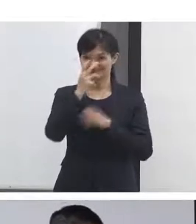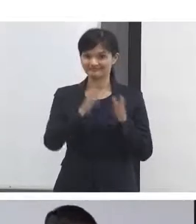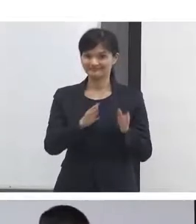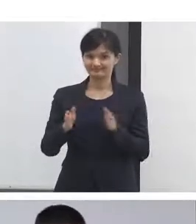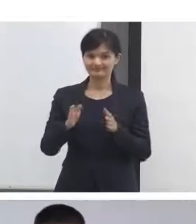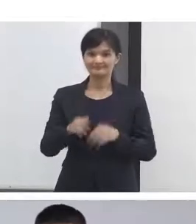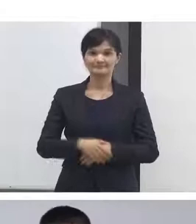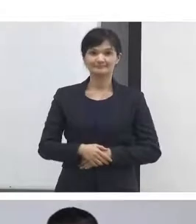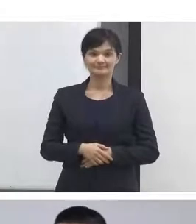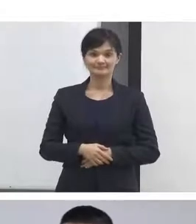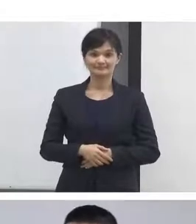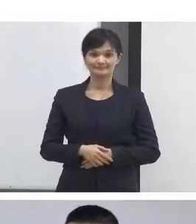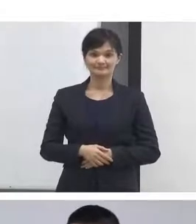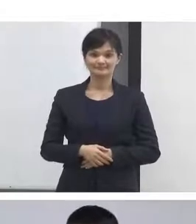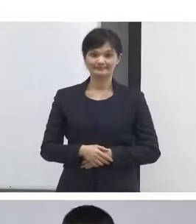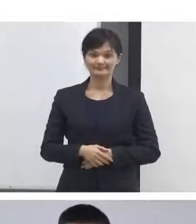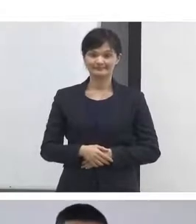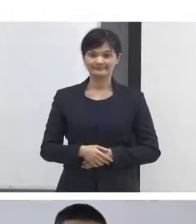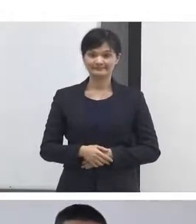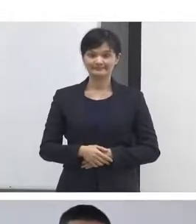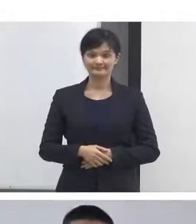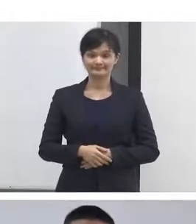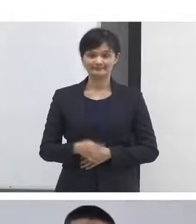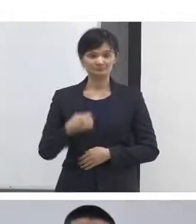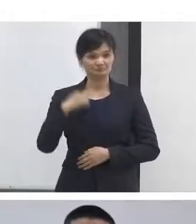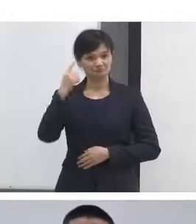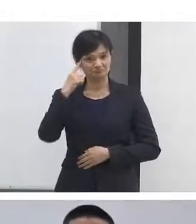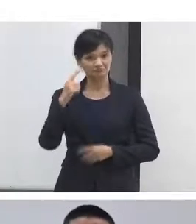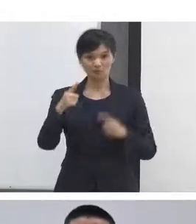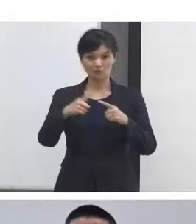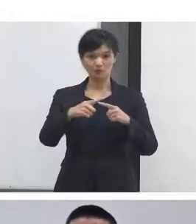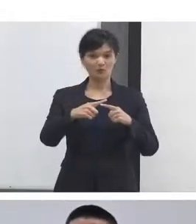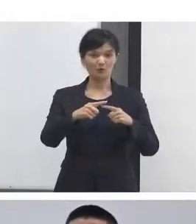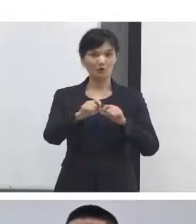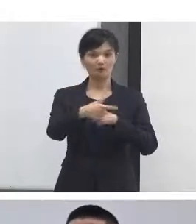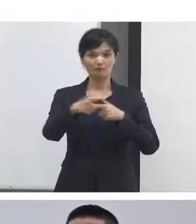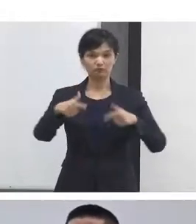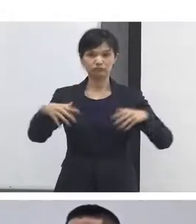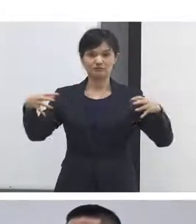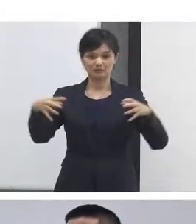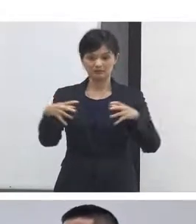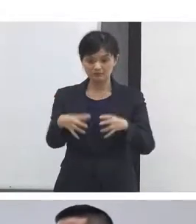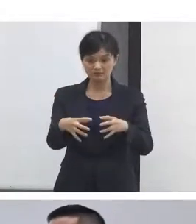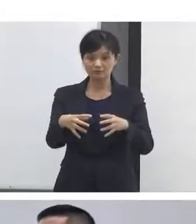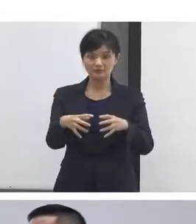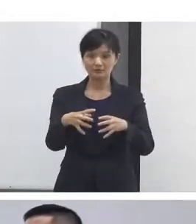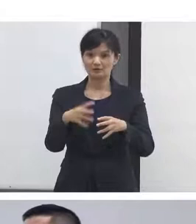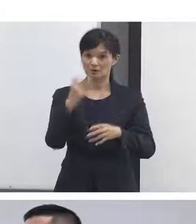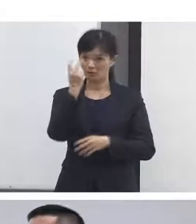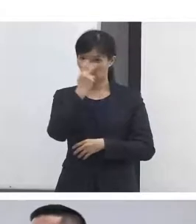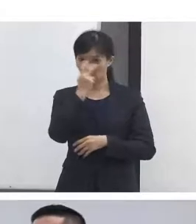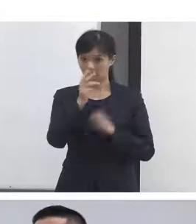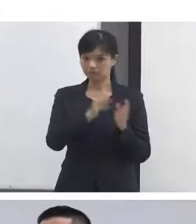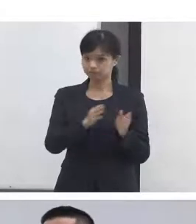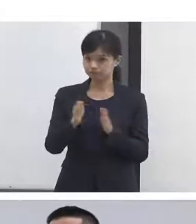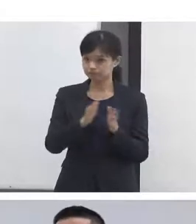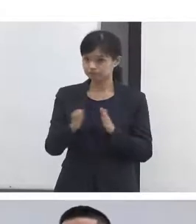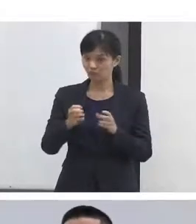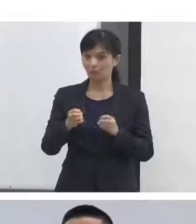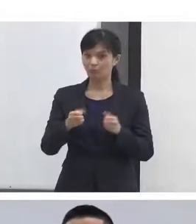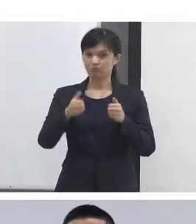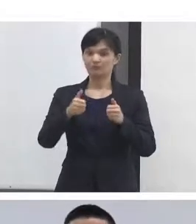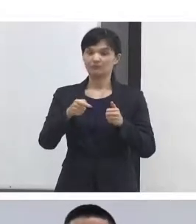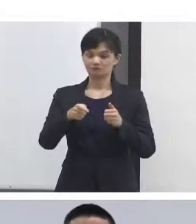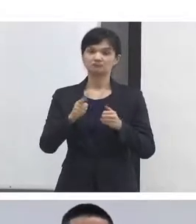一样的社群坑。对我来说，一群人聚在一起，然后决定怎么治理自己，这就是在没有再更民